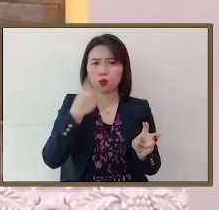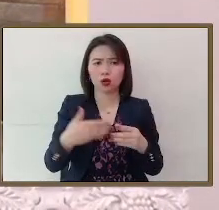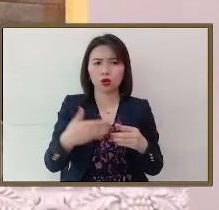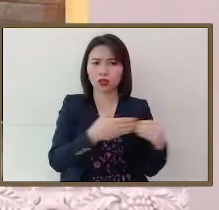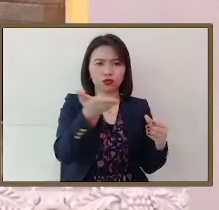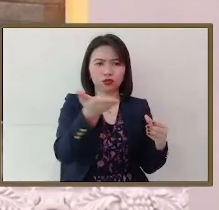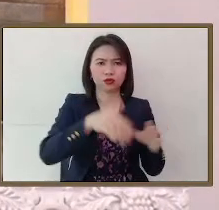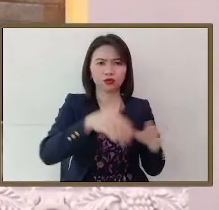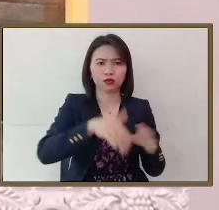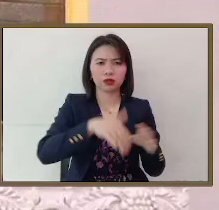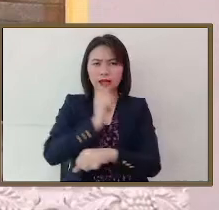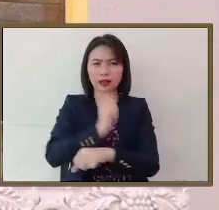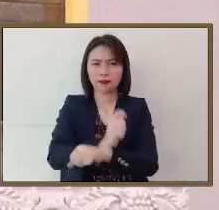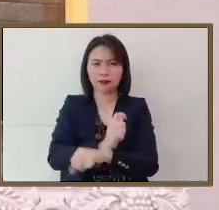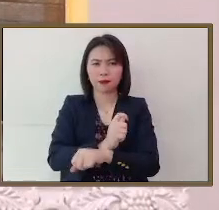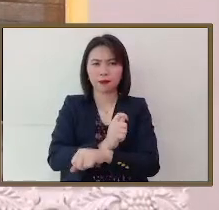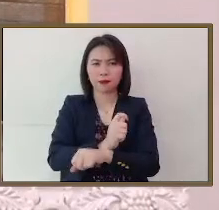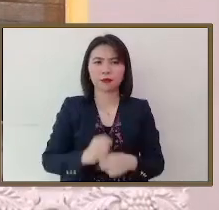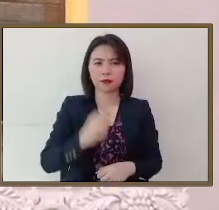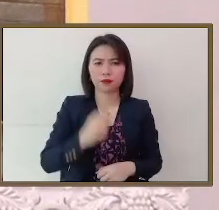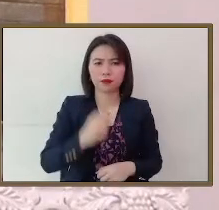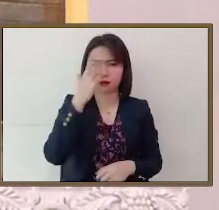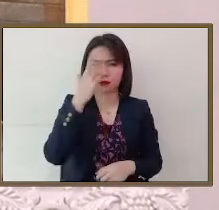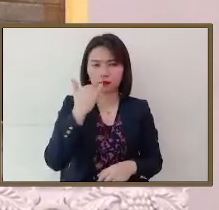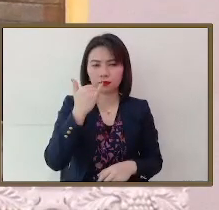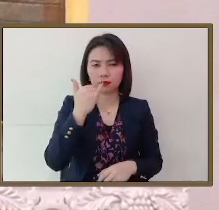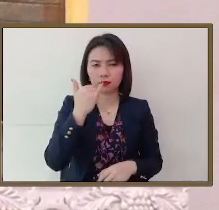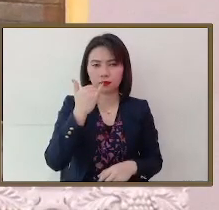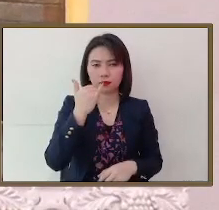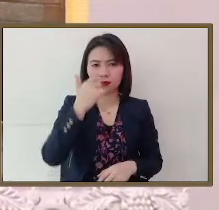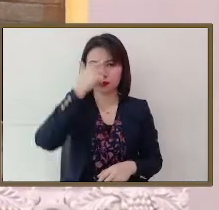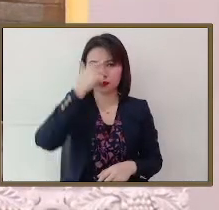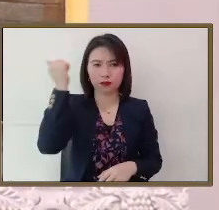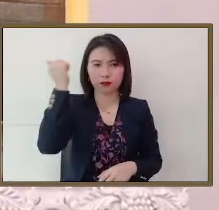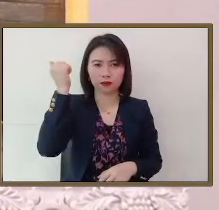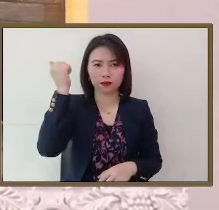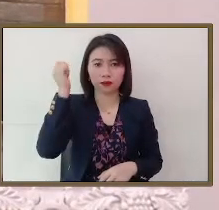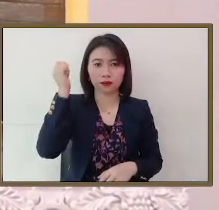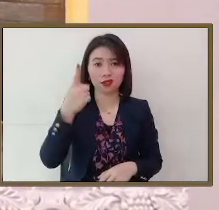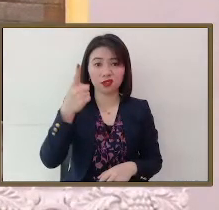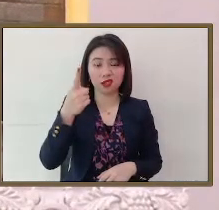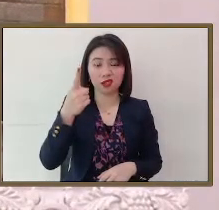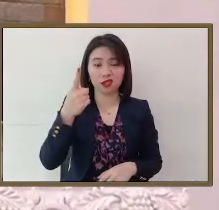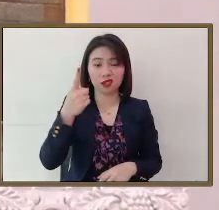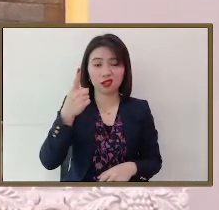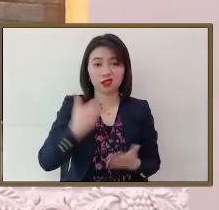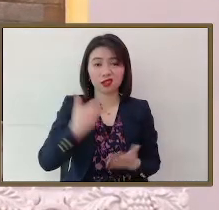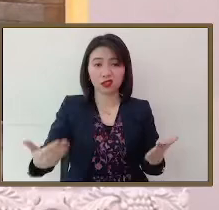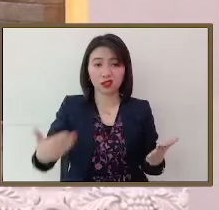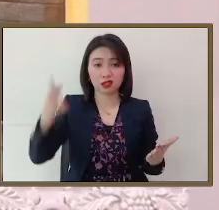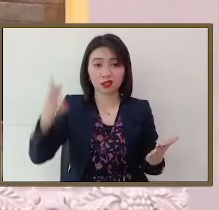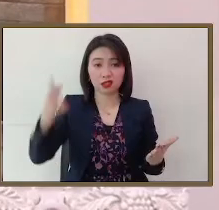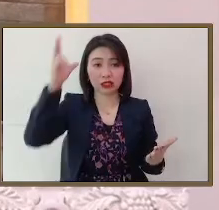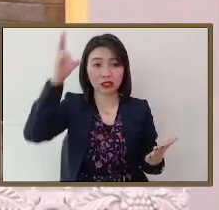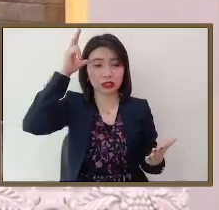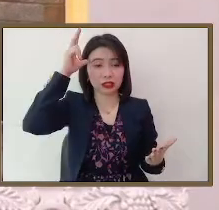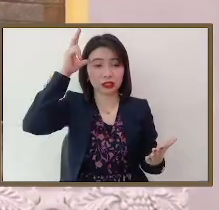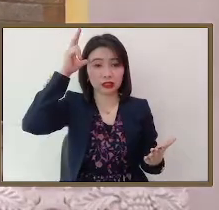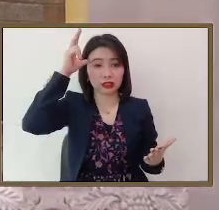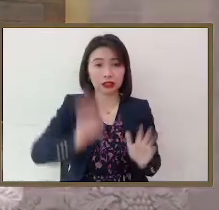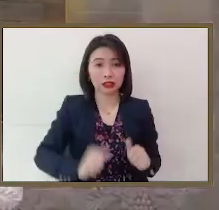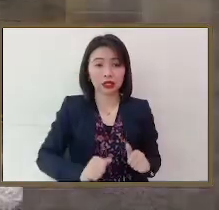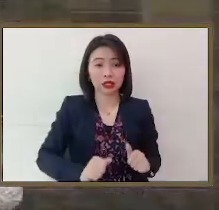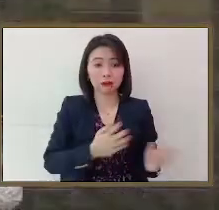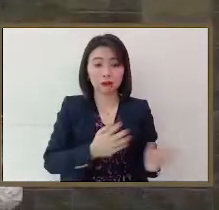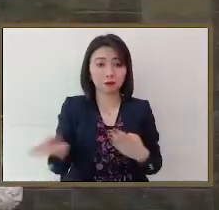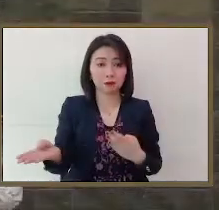temple? Why? Why? Because in the very first place, Satan can